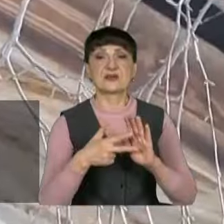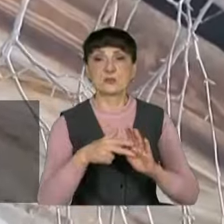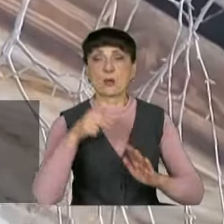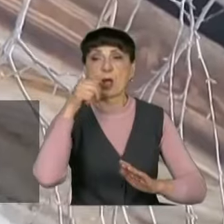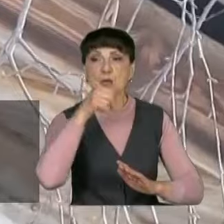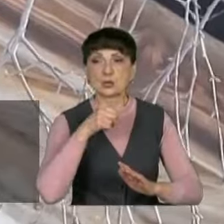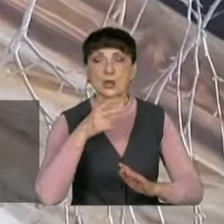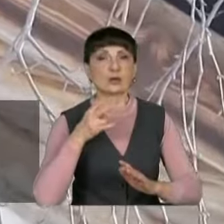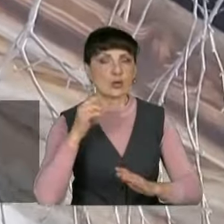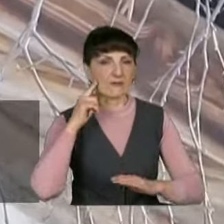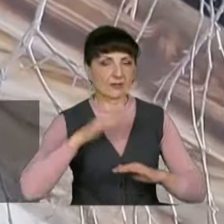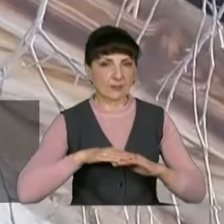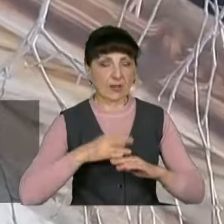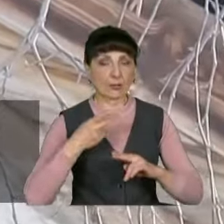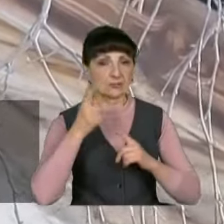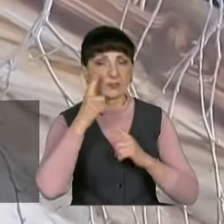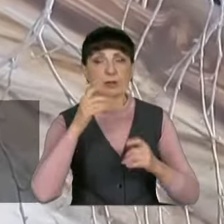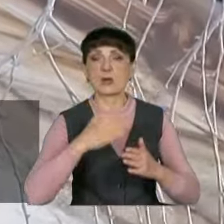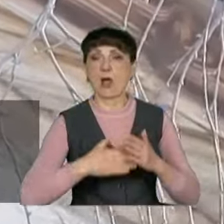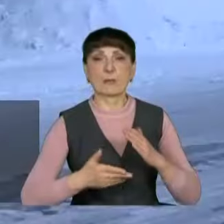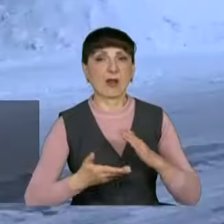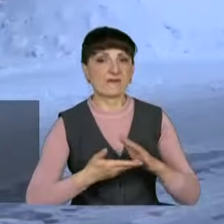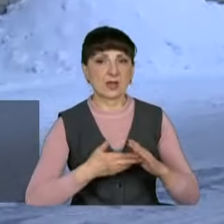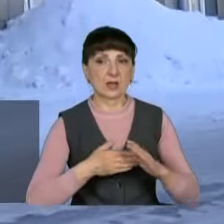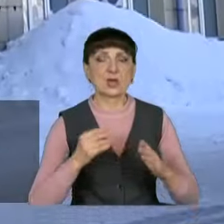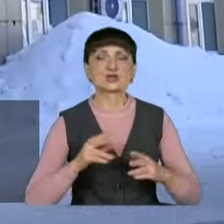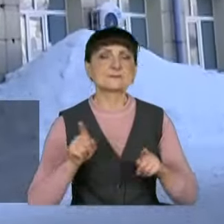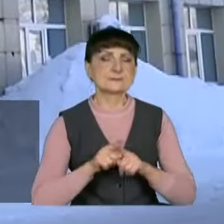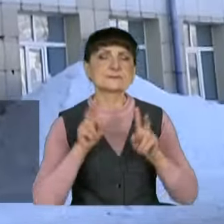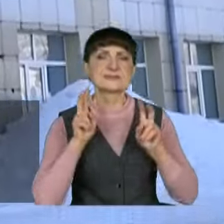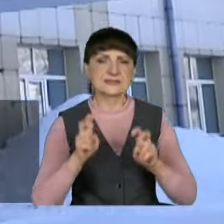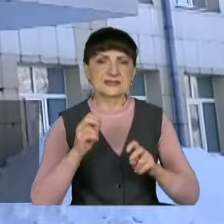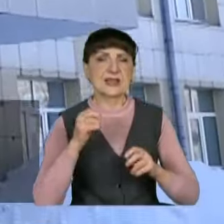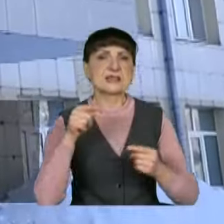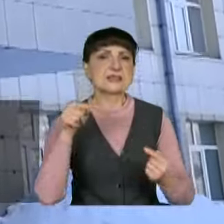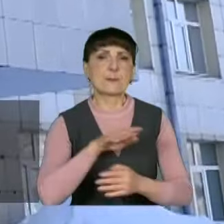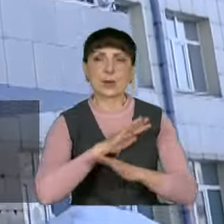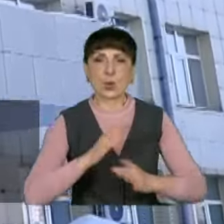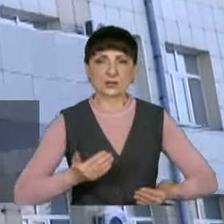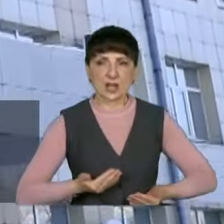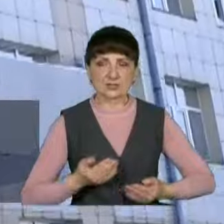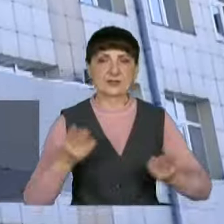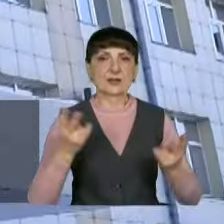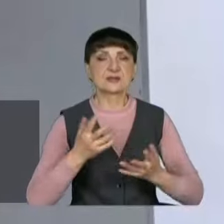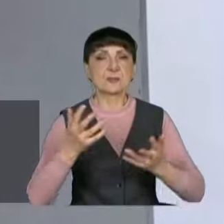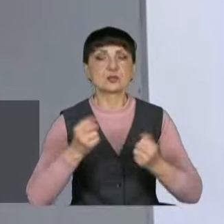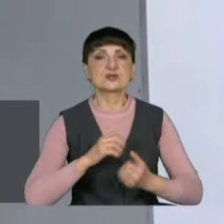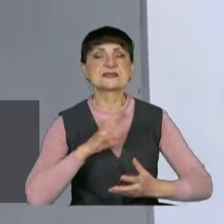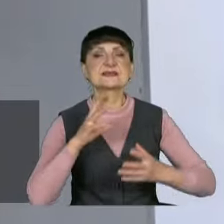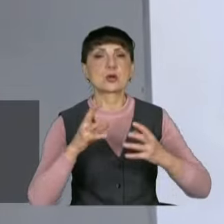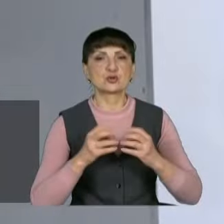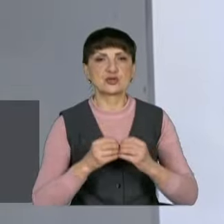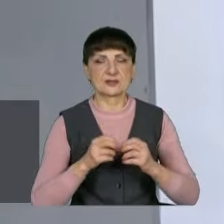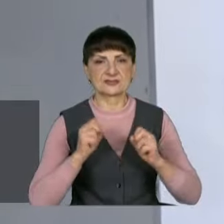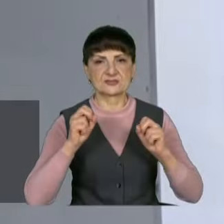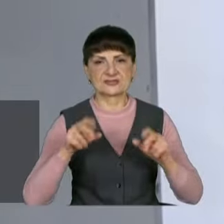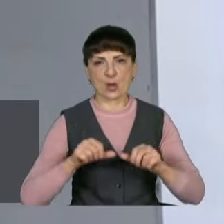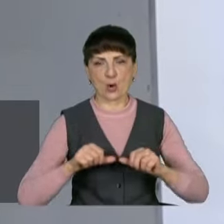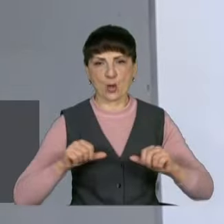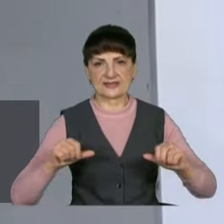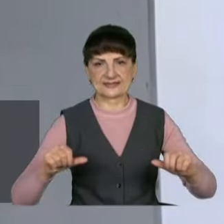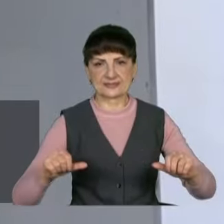году. Однако в Акимате эту информацию опровергли. И чтобы все-таки признать здание непригодным для жизни, необходимо получить заключение экспертной комиссии,